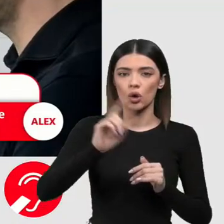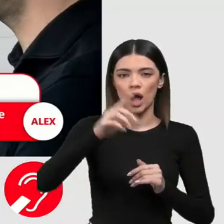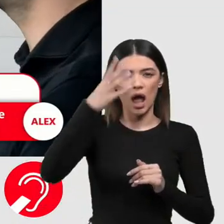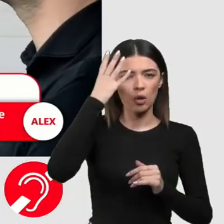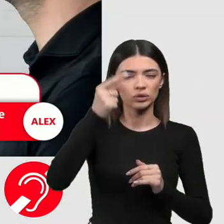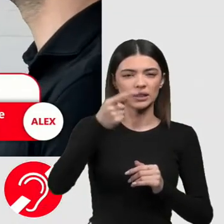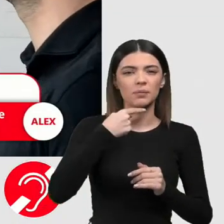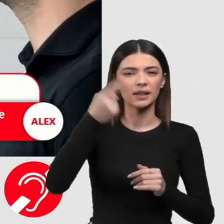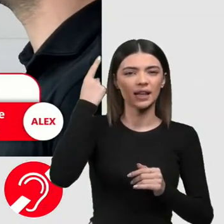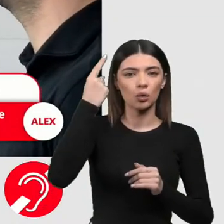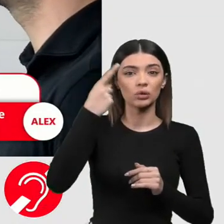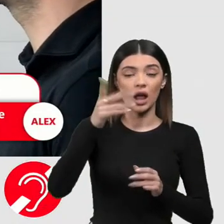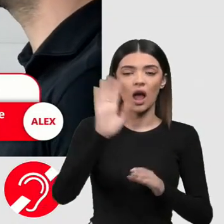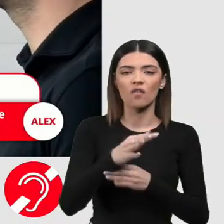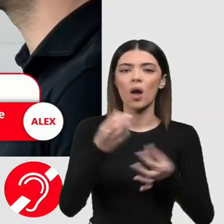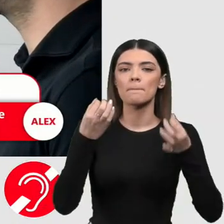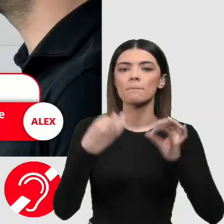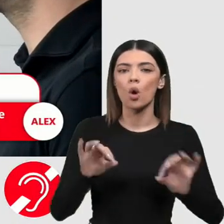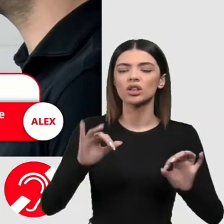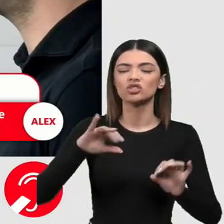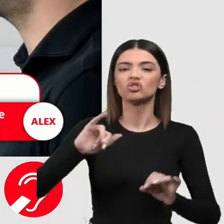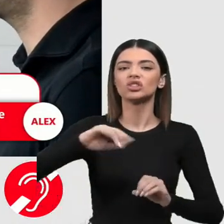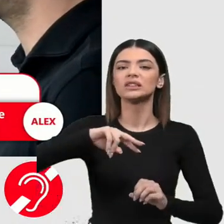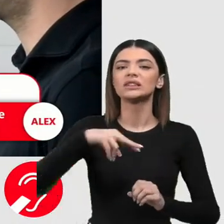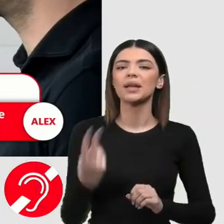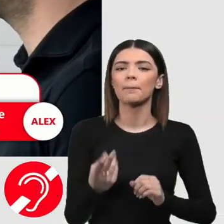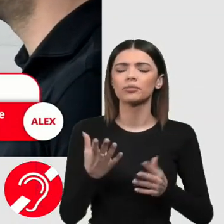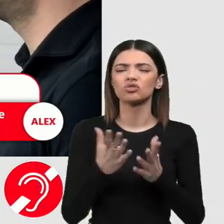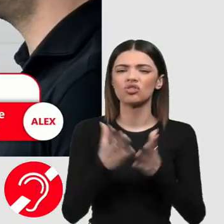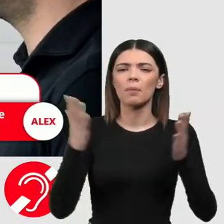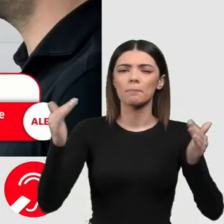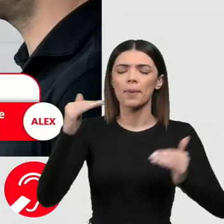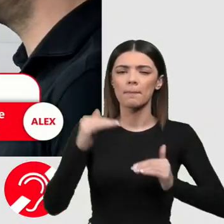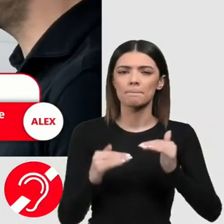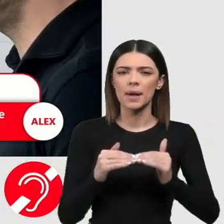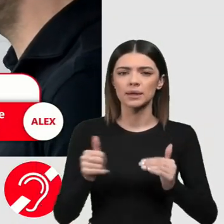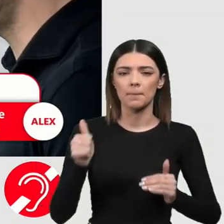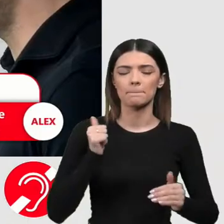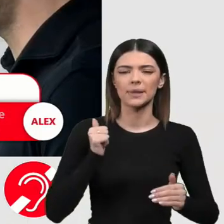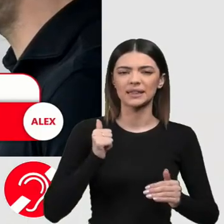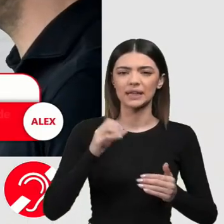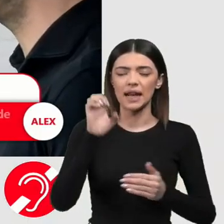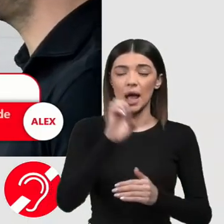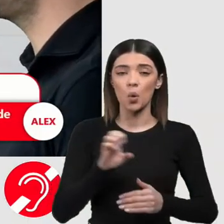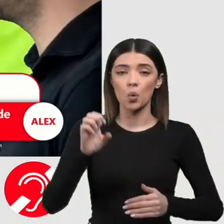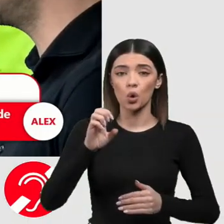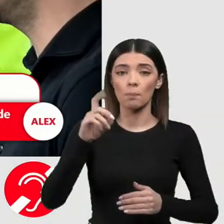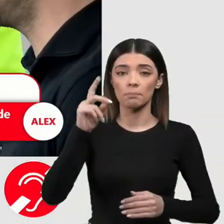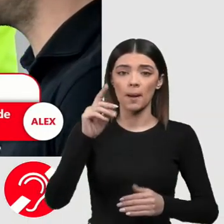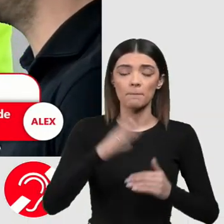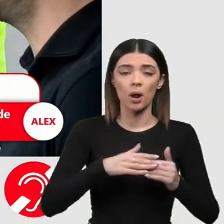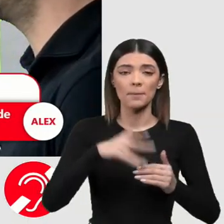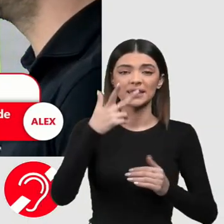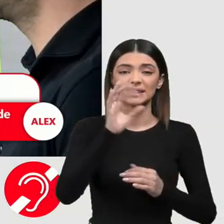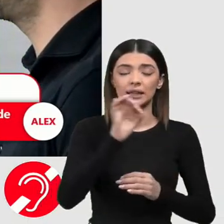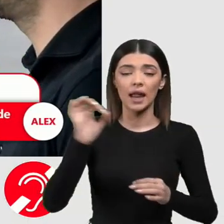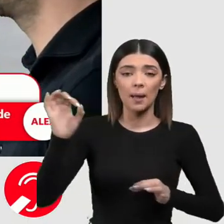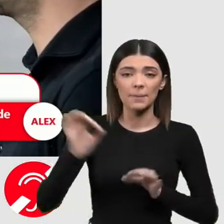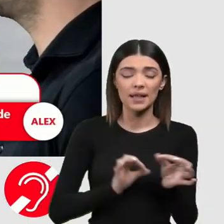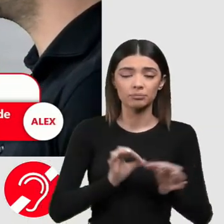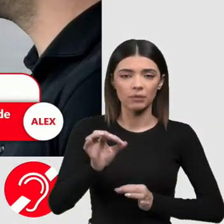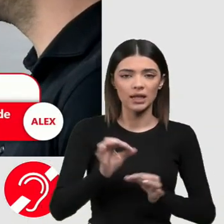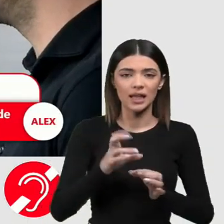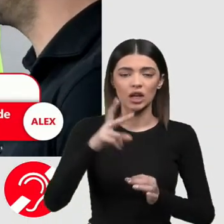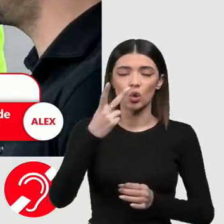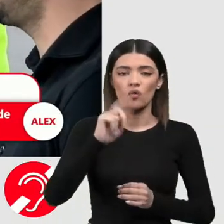îți spuneam că ea va fi modernizată, transformată în cea mai mare bază militară din Europa, da, 3000 de hectare,